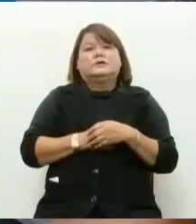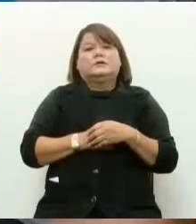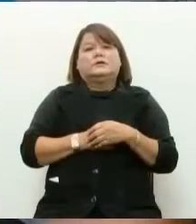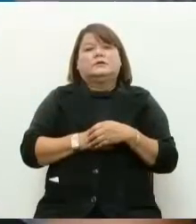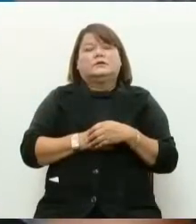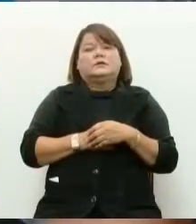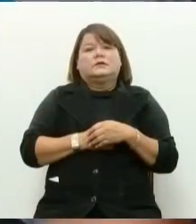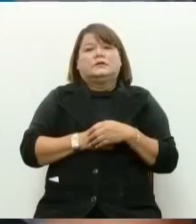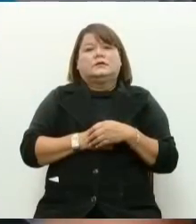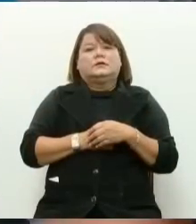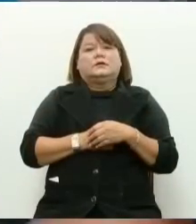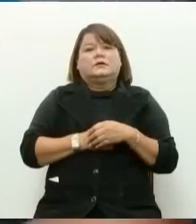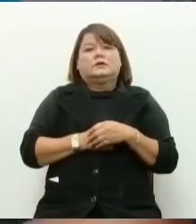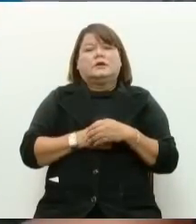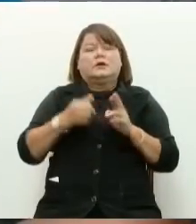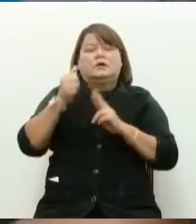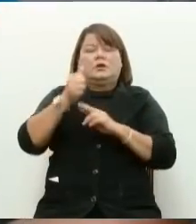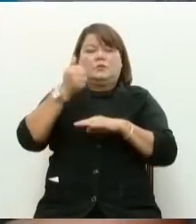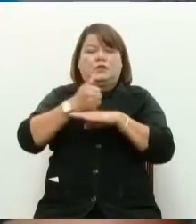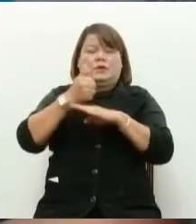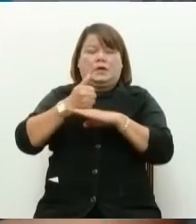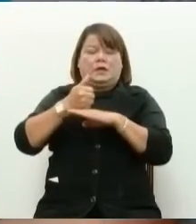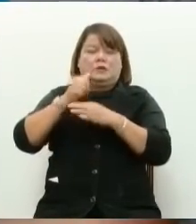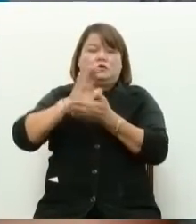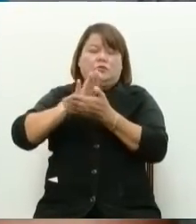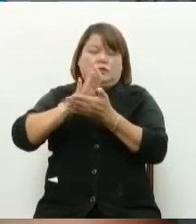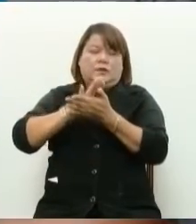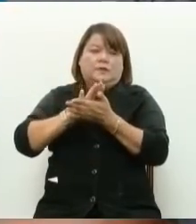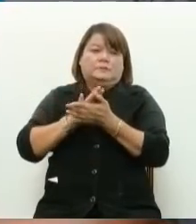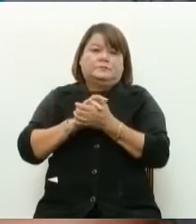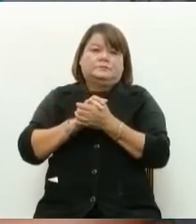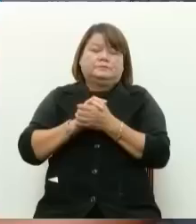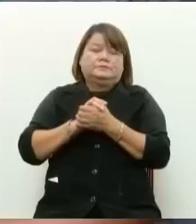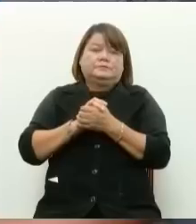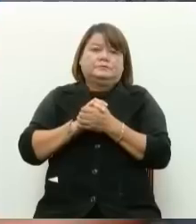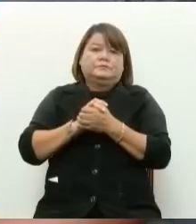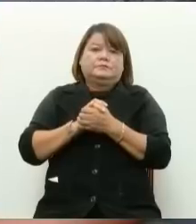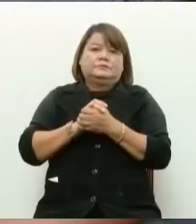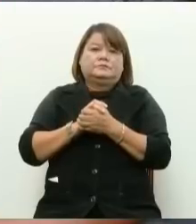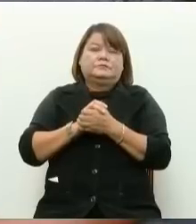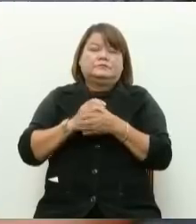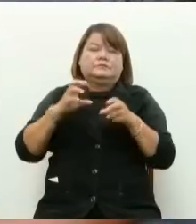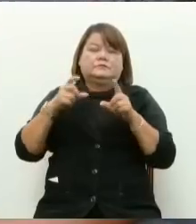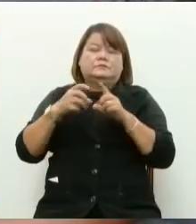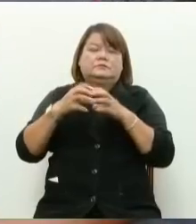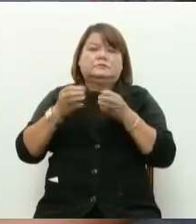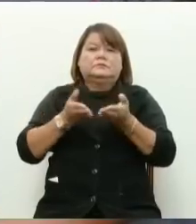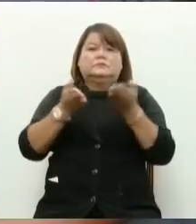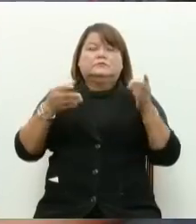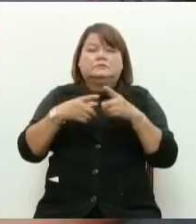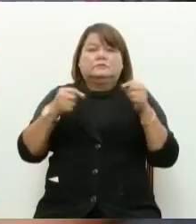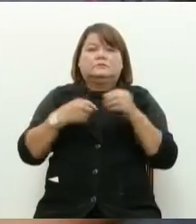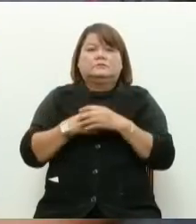นพดลฐานสิทธิ์เสริมนะครับรองผู้อำนวยการโรงเรียนหนองบัวระเววิทยาคารนะครับรองกลุ่มบริหารทั่วไปนะครับในเรื่อง